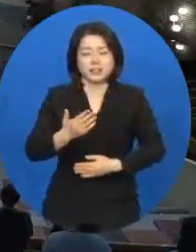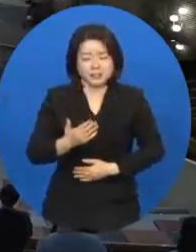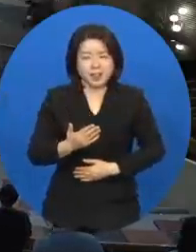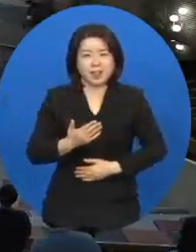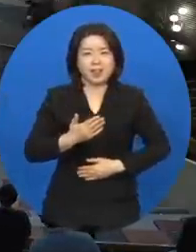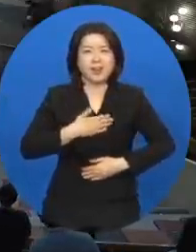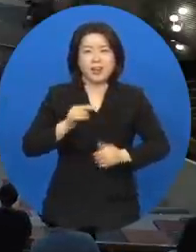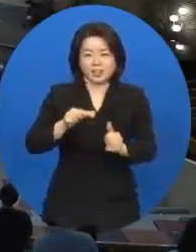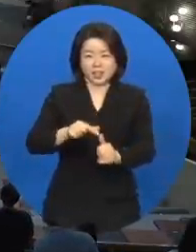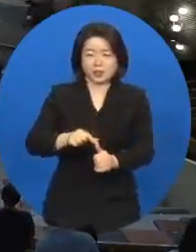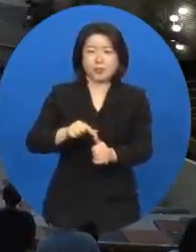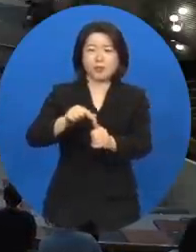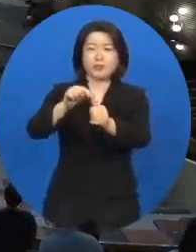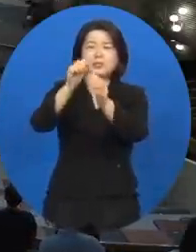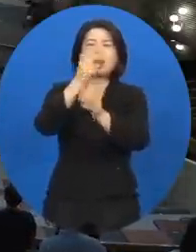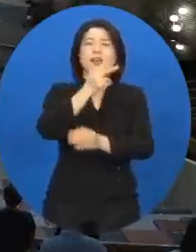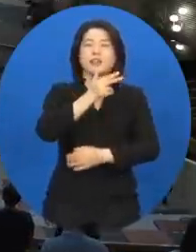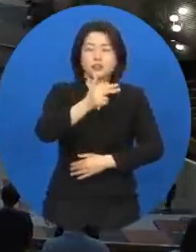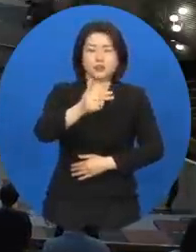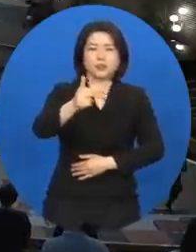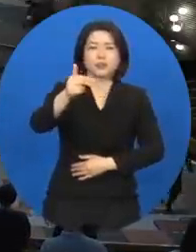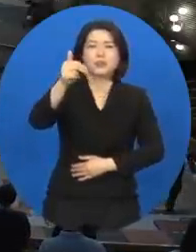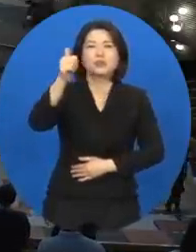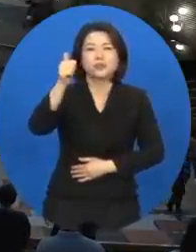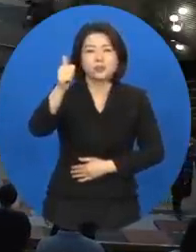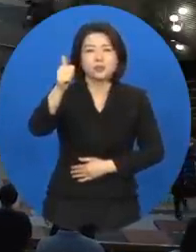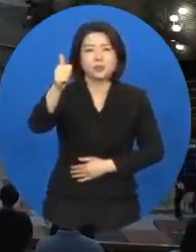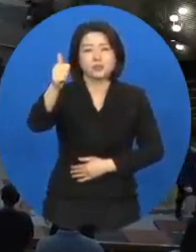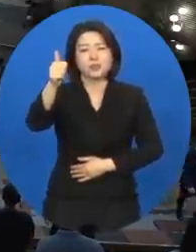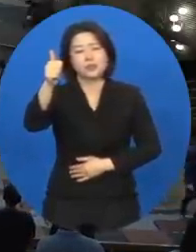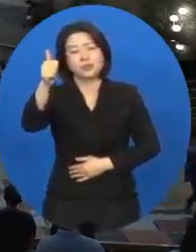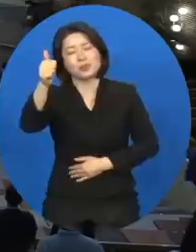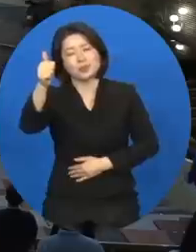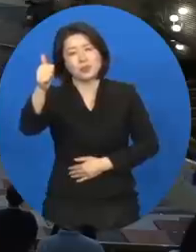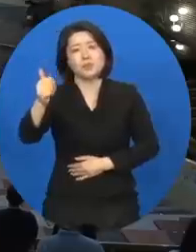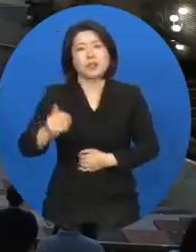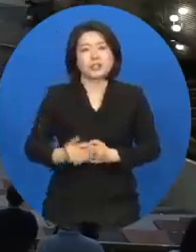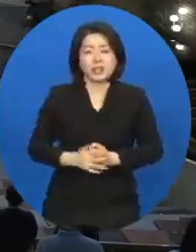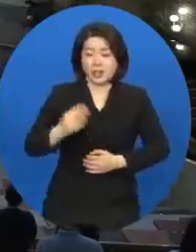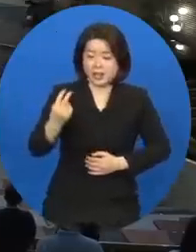부활하신 나의 구세주